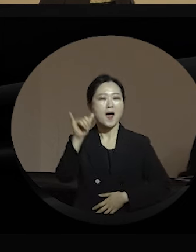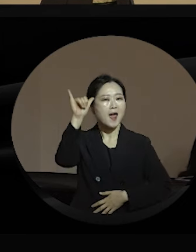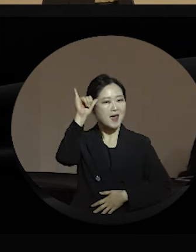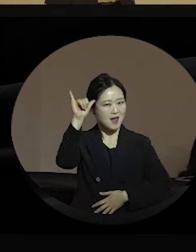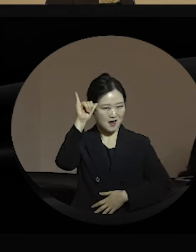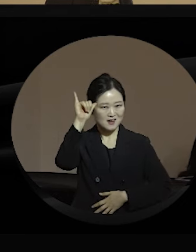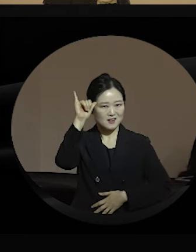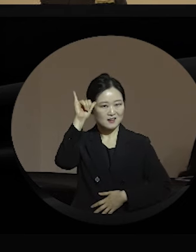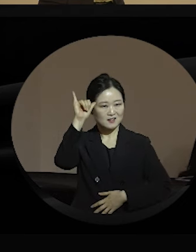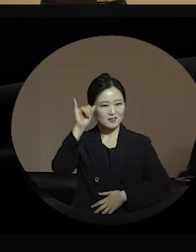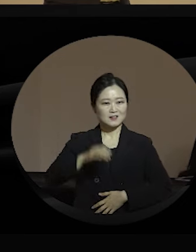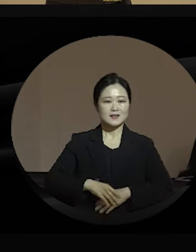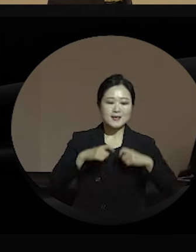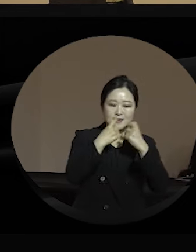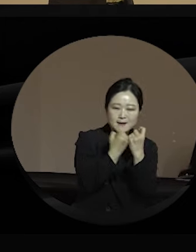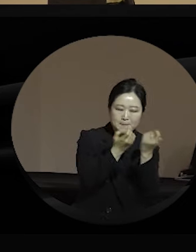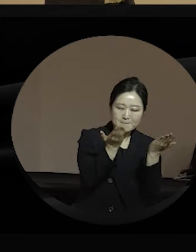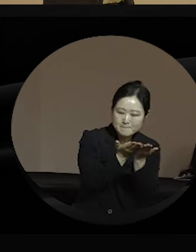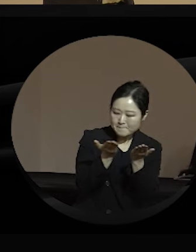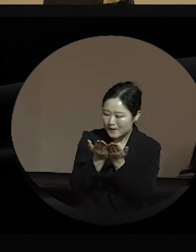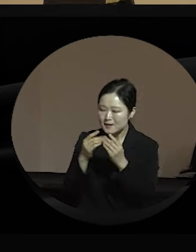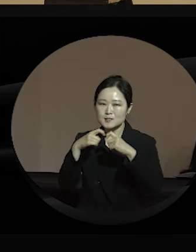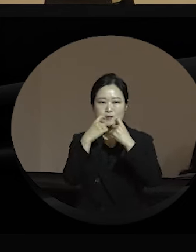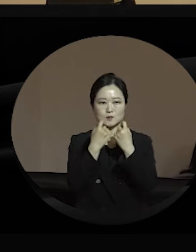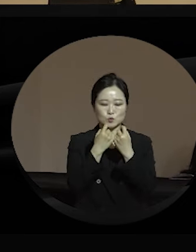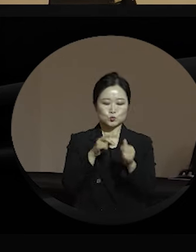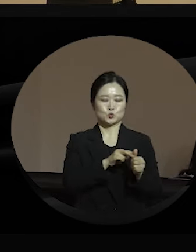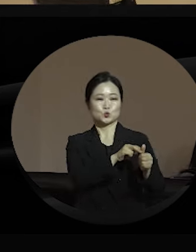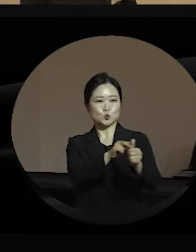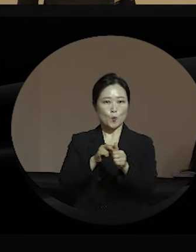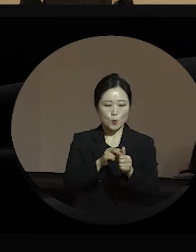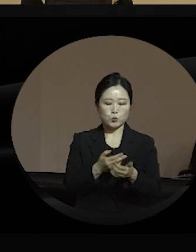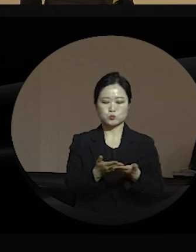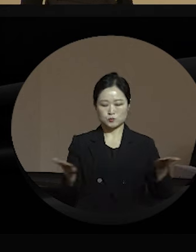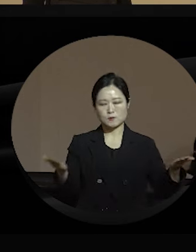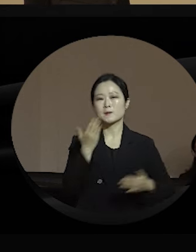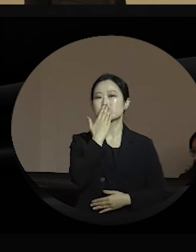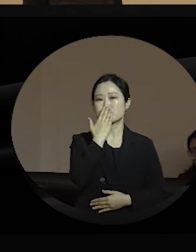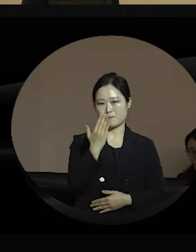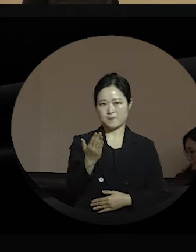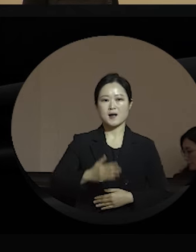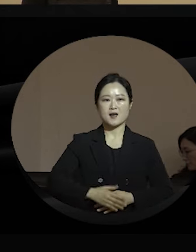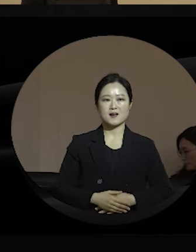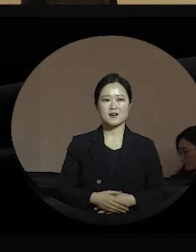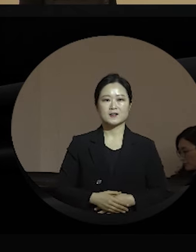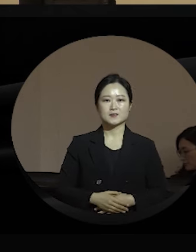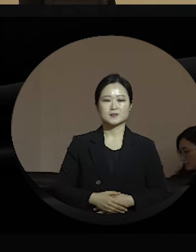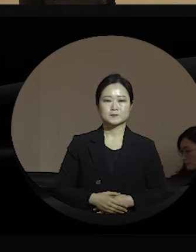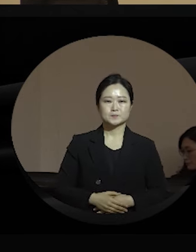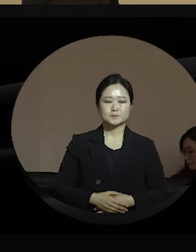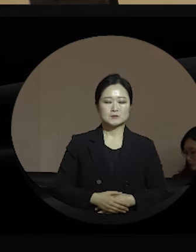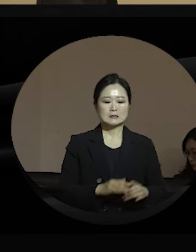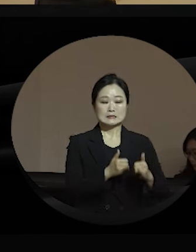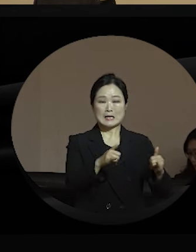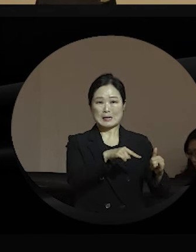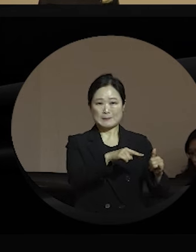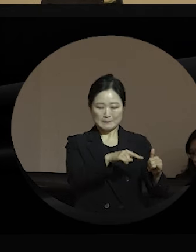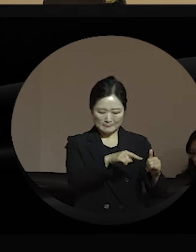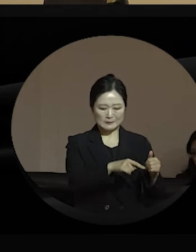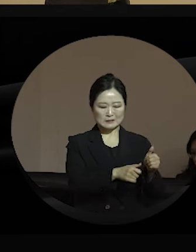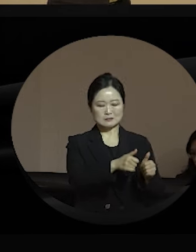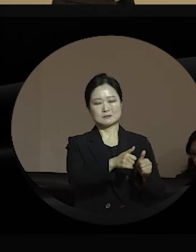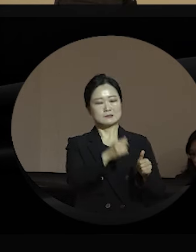등장이고요. 개인에게 맞는 정보를 제공할 수 있는 기회가 생겨요. 좀 오래된 연구이긴 하지만 동물 연구, 사람에게는 직접 할 수 없으니까 이 동물